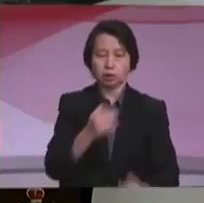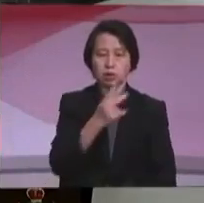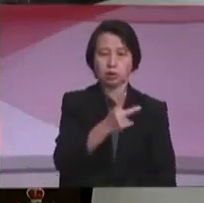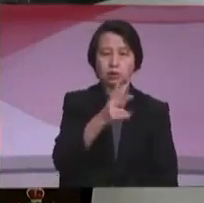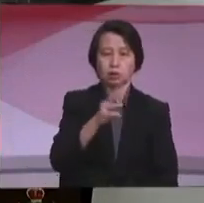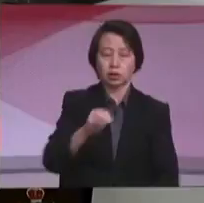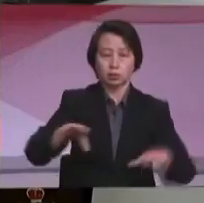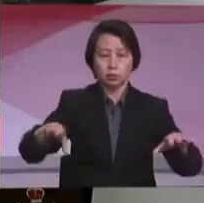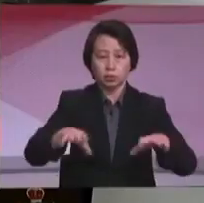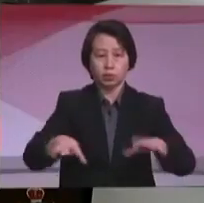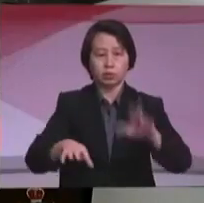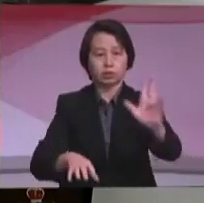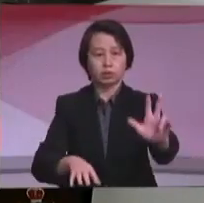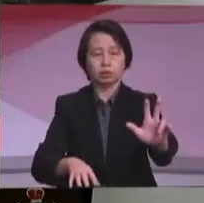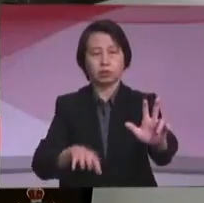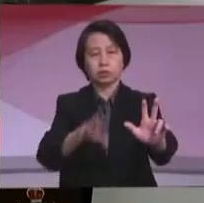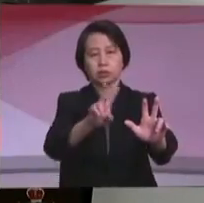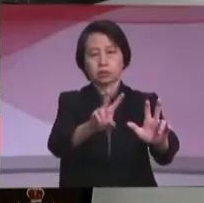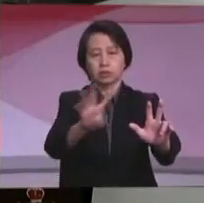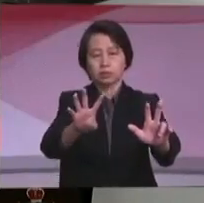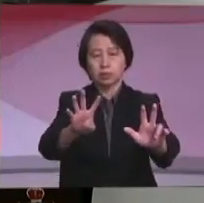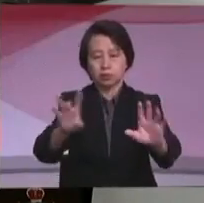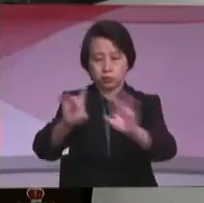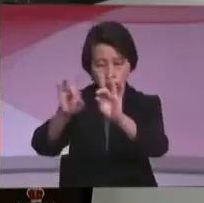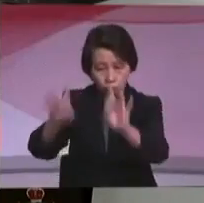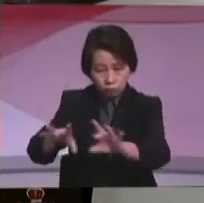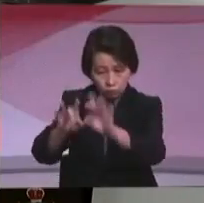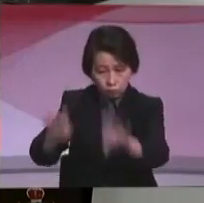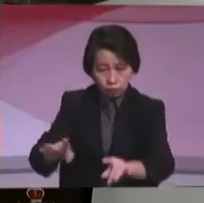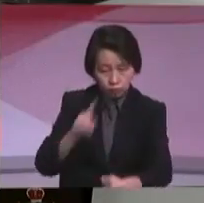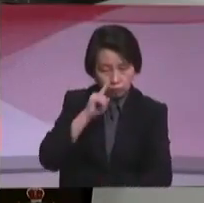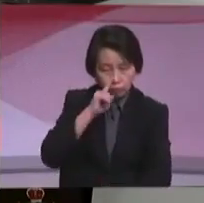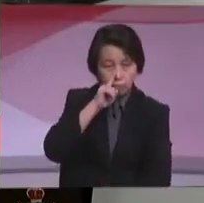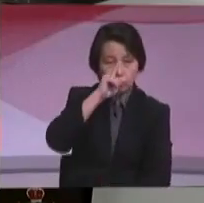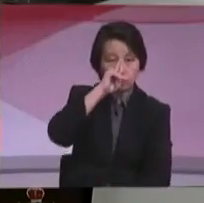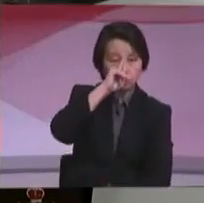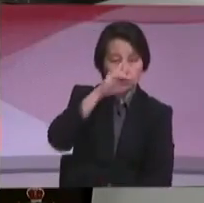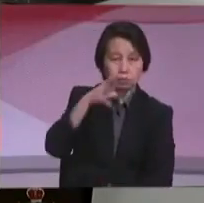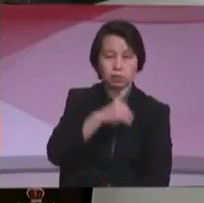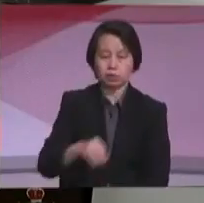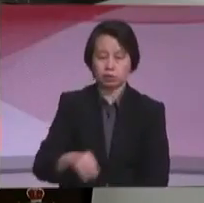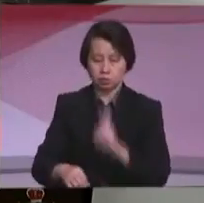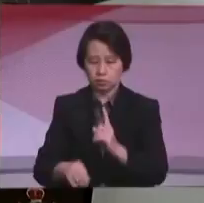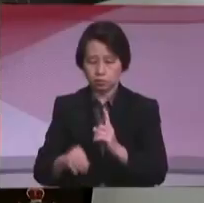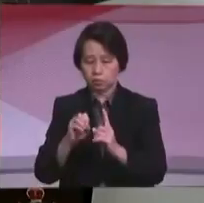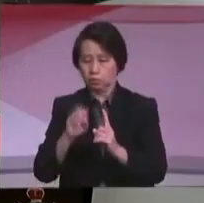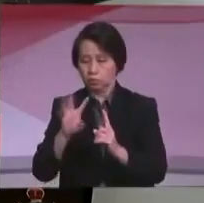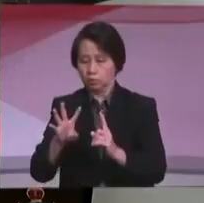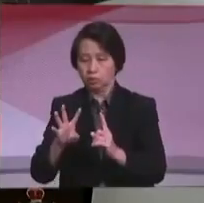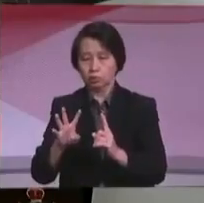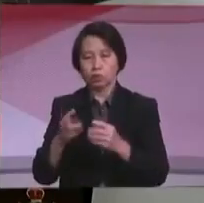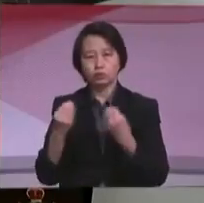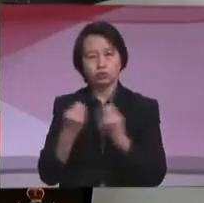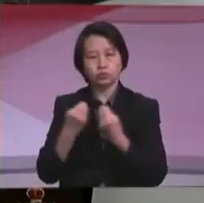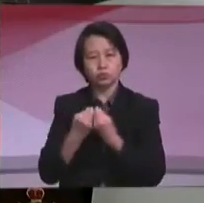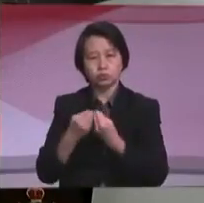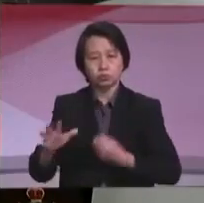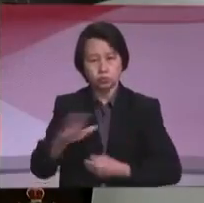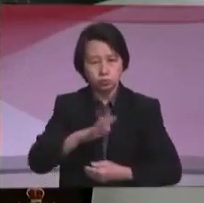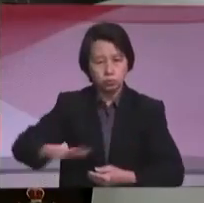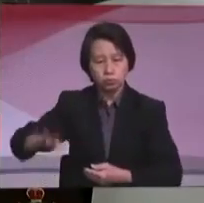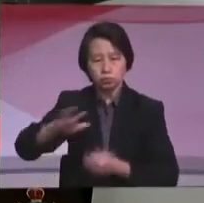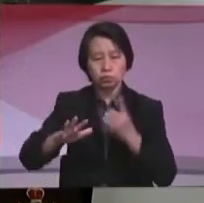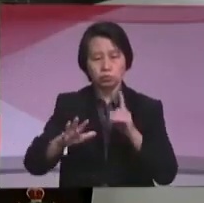sebanyak 324 ujian saringan dan sebanyak 104 jumlah kumulatif